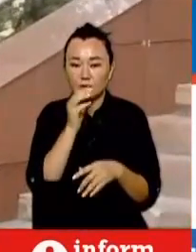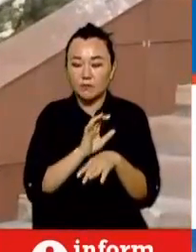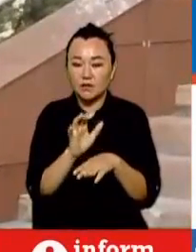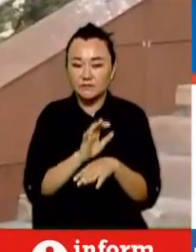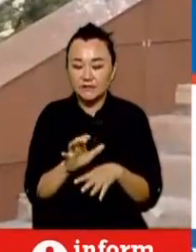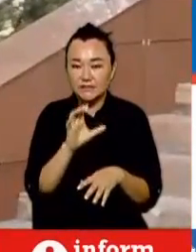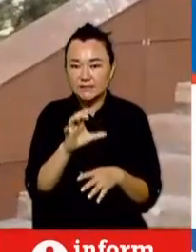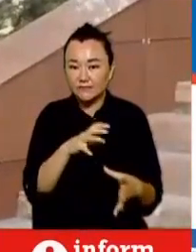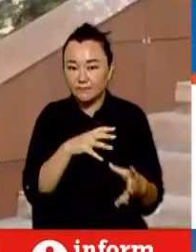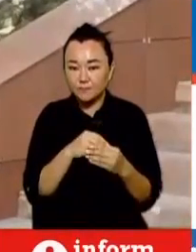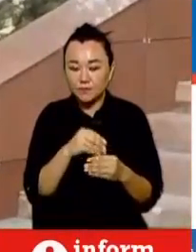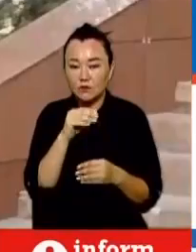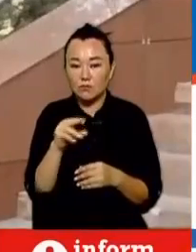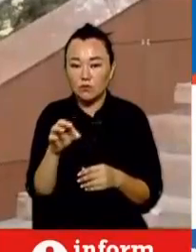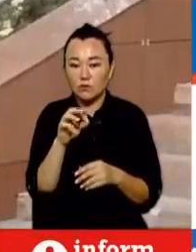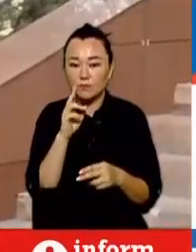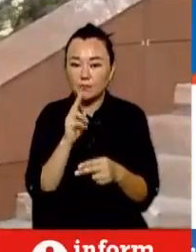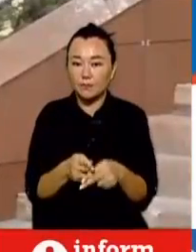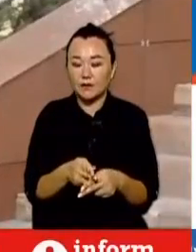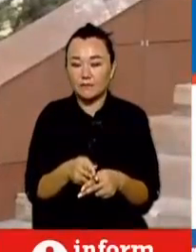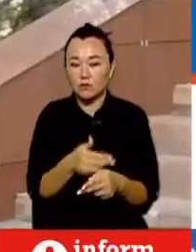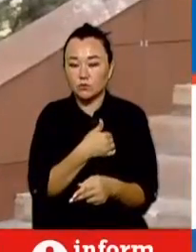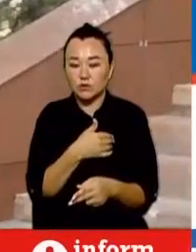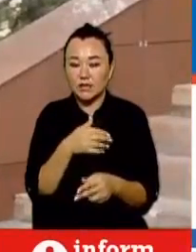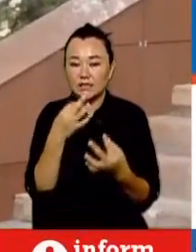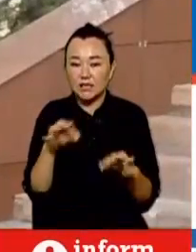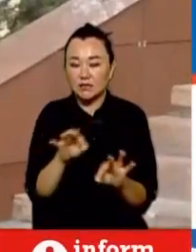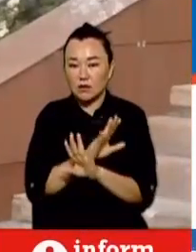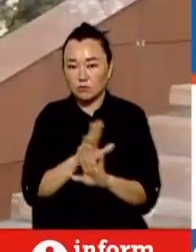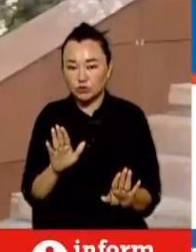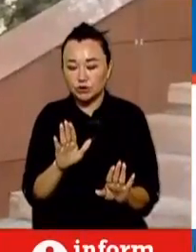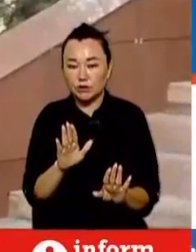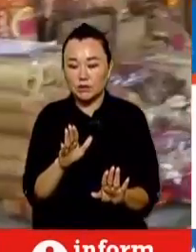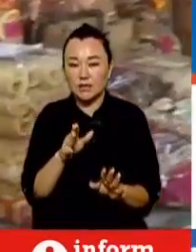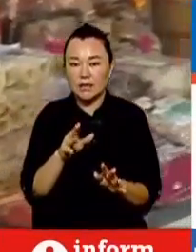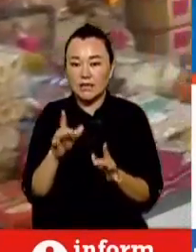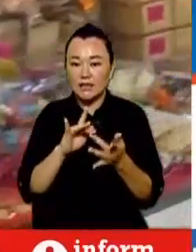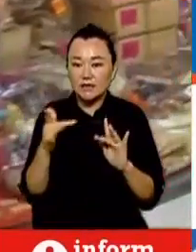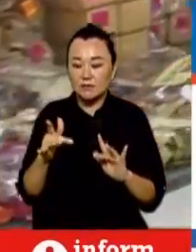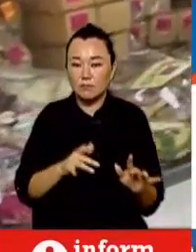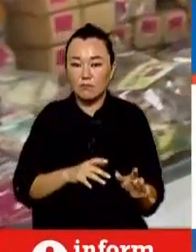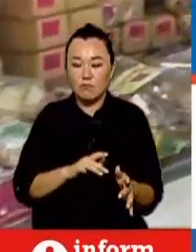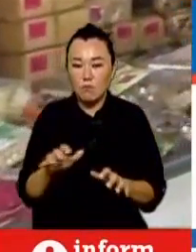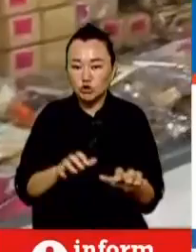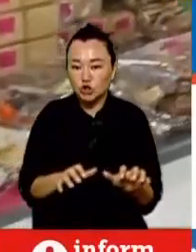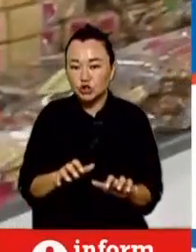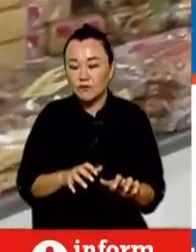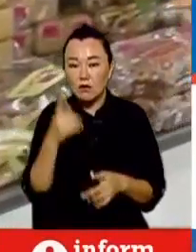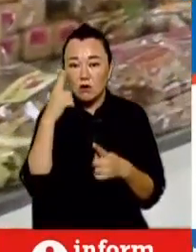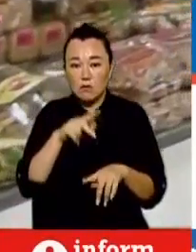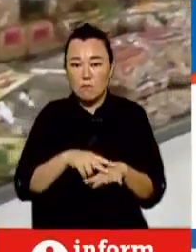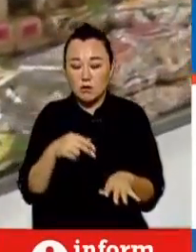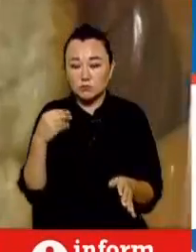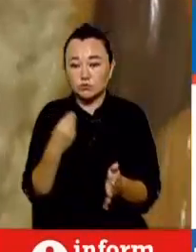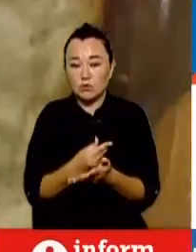товаропроизводителями по профилактике и недопущению интернет-мошенничества. Покупатели оценили креатив